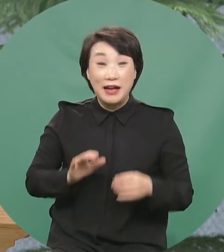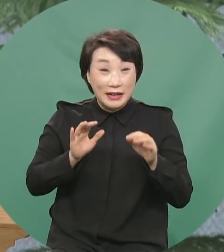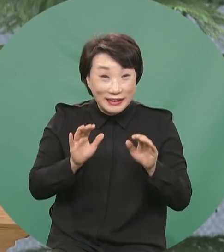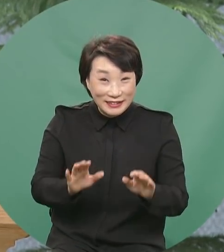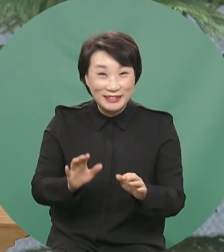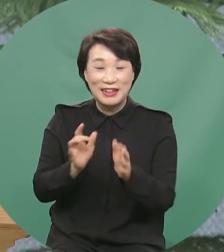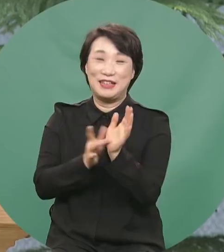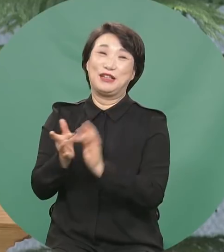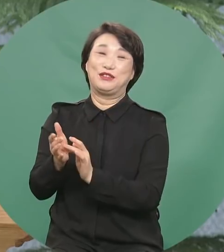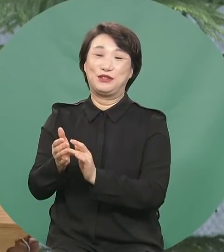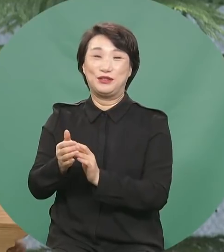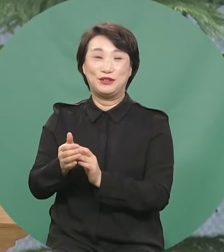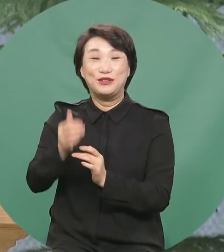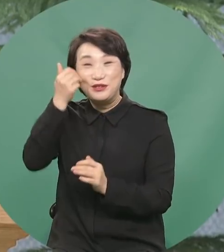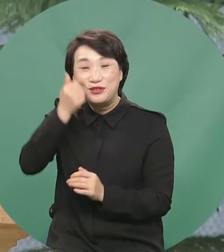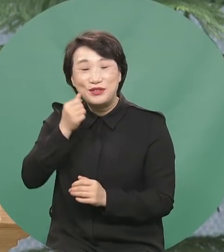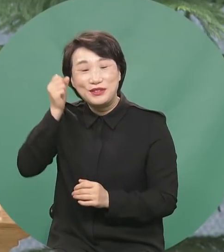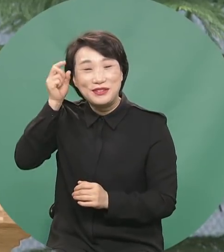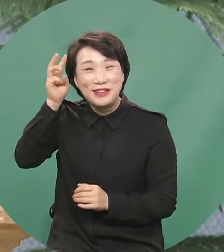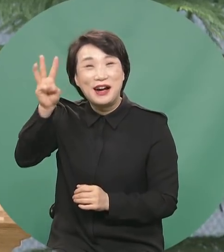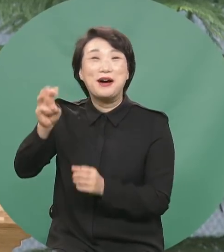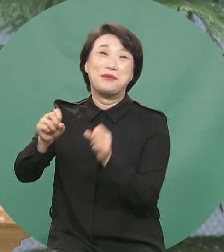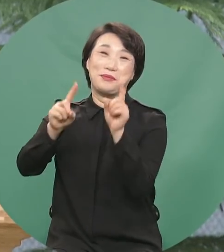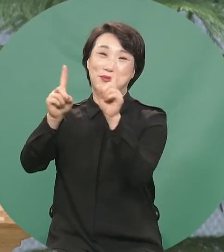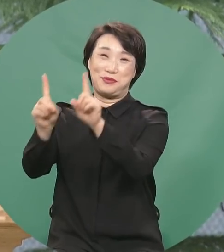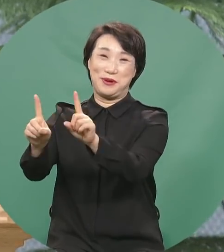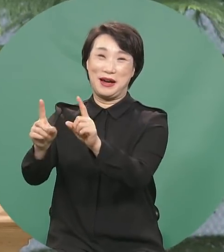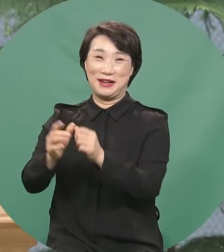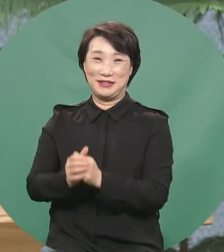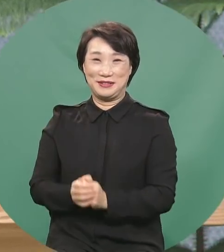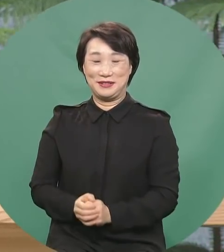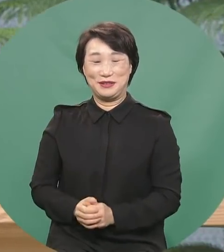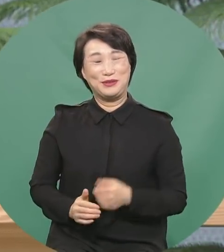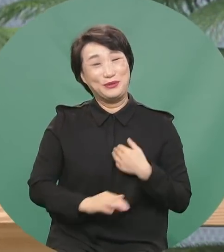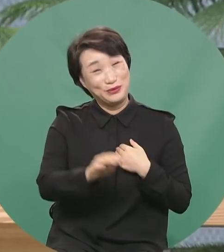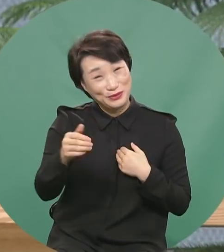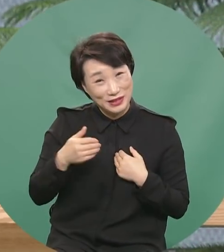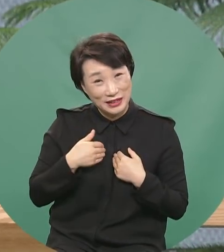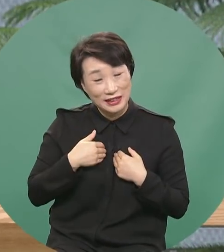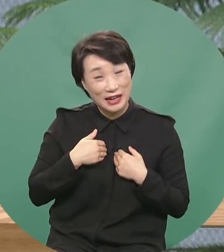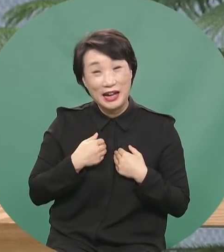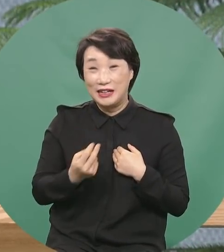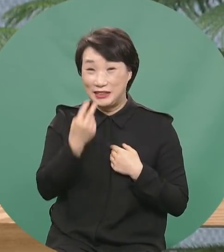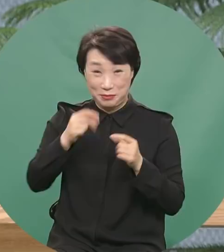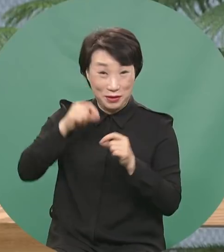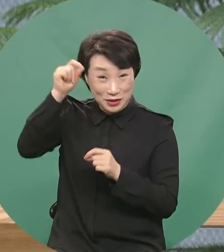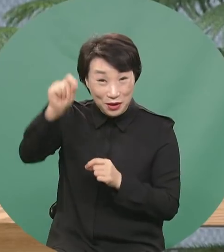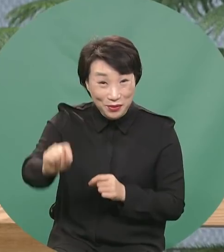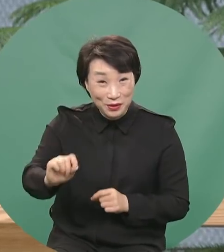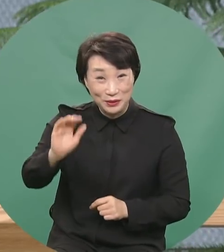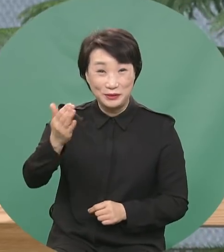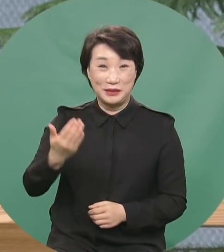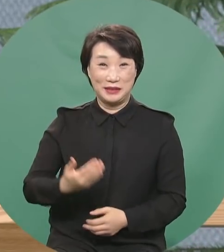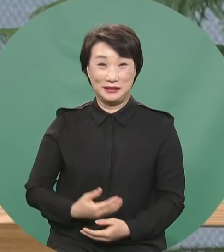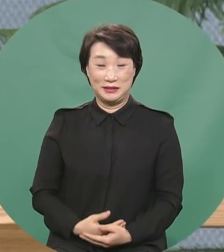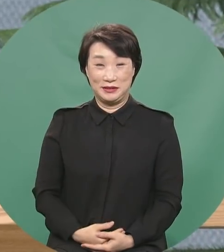그는 3일 만에 부활하셔서 우리에게 영원한 생명이 되셨습니다.